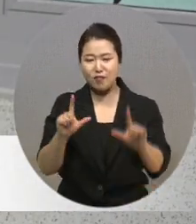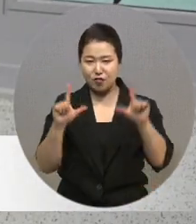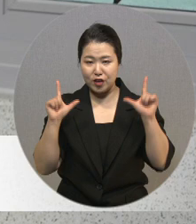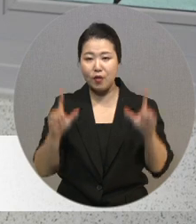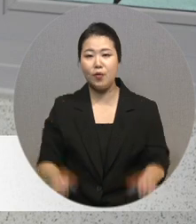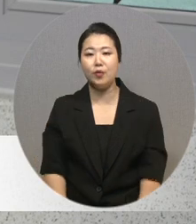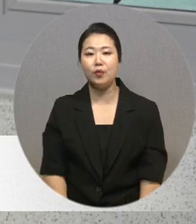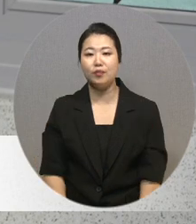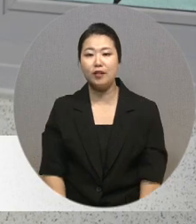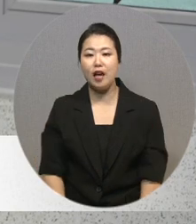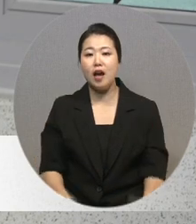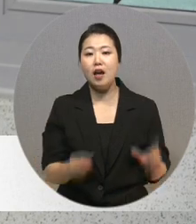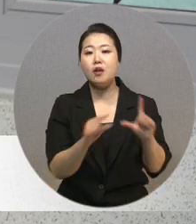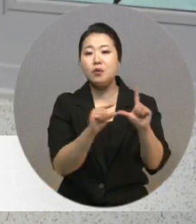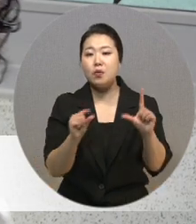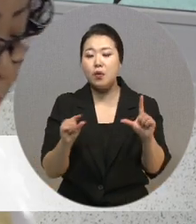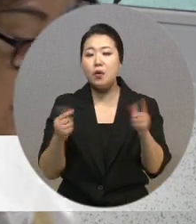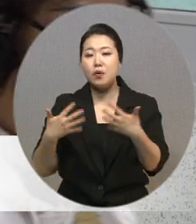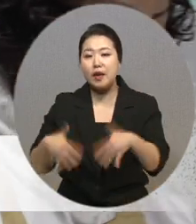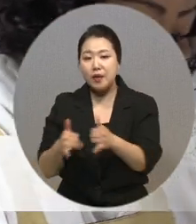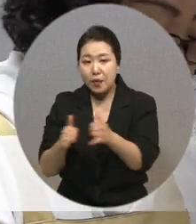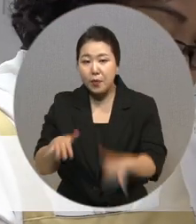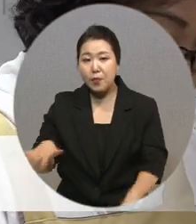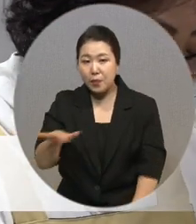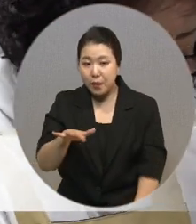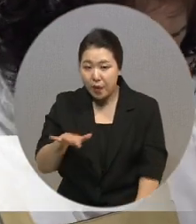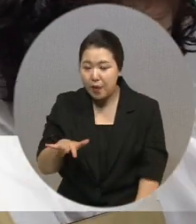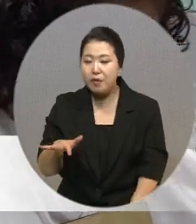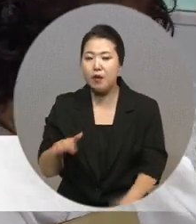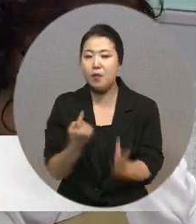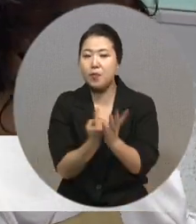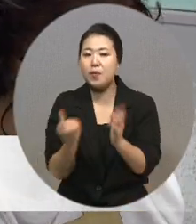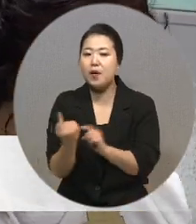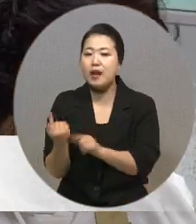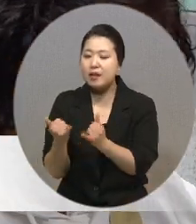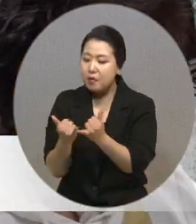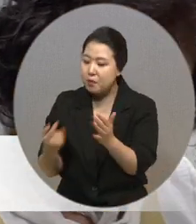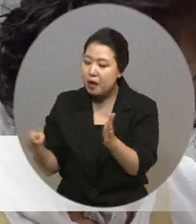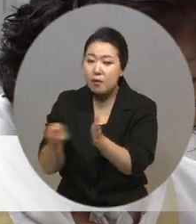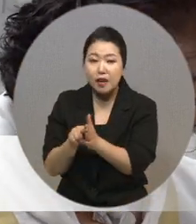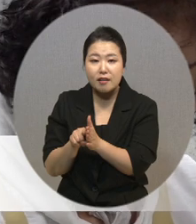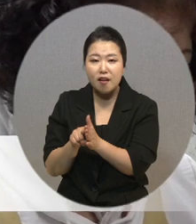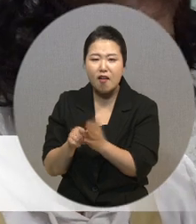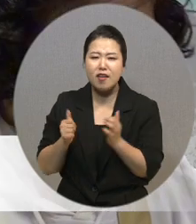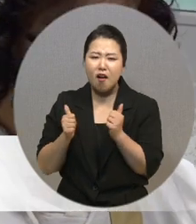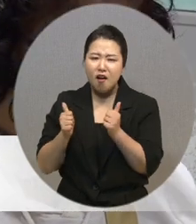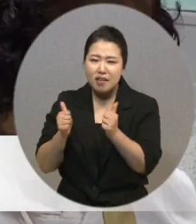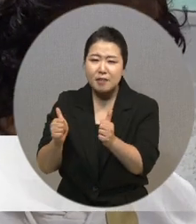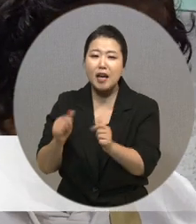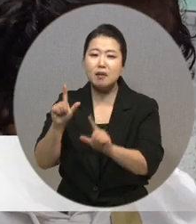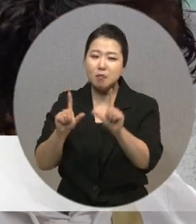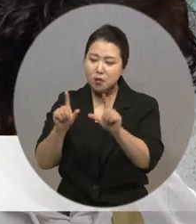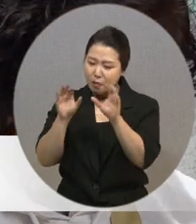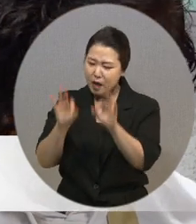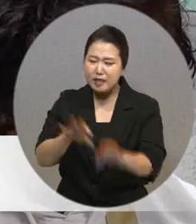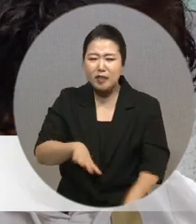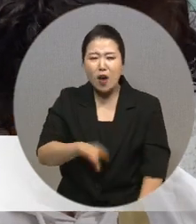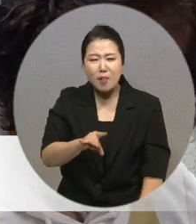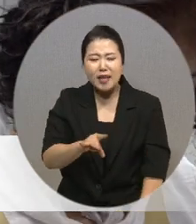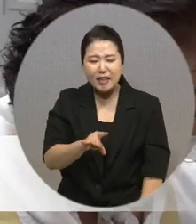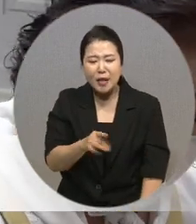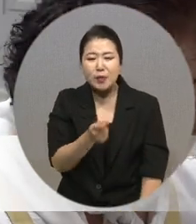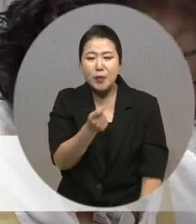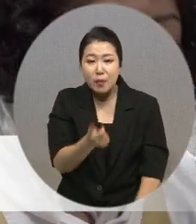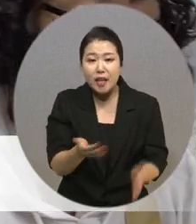그 소요된 분들을 위해서 열심히 일하는 모해서 아주 제가에는 미약했지만 이렇게